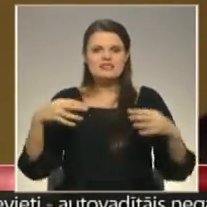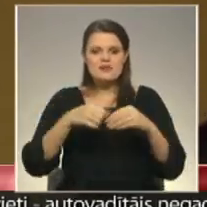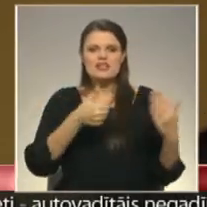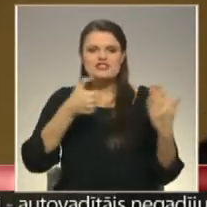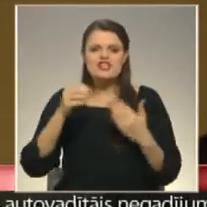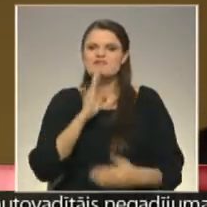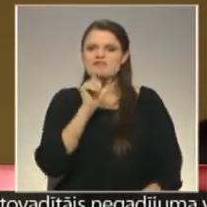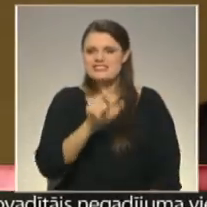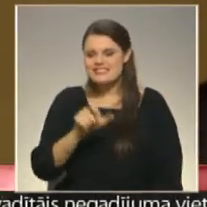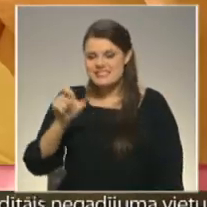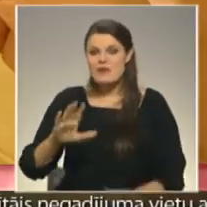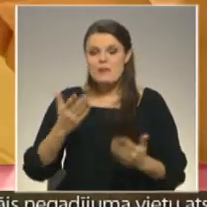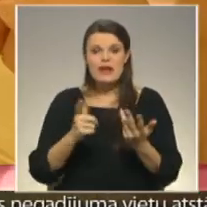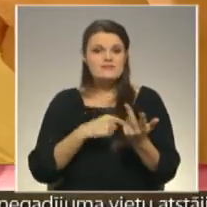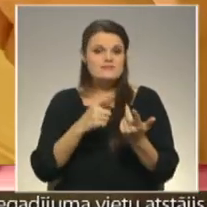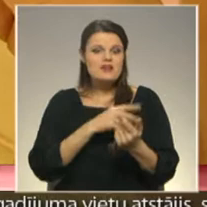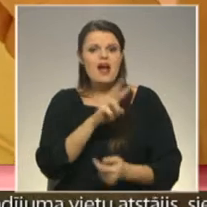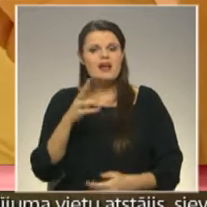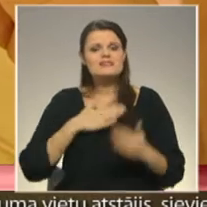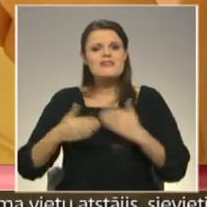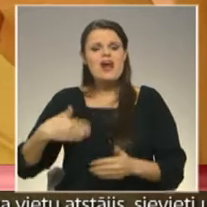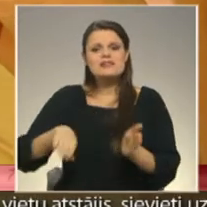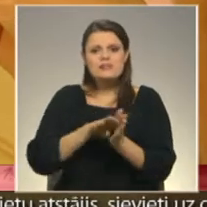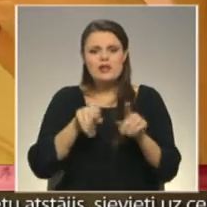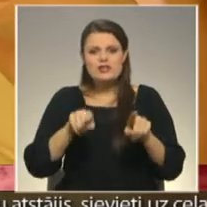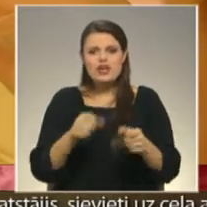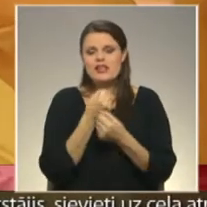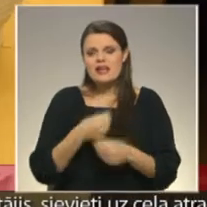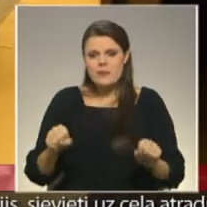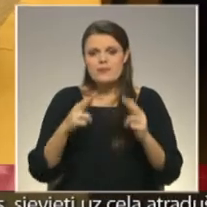600 sieviešu, taču to cilvēku skaits, kas gribētu piedalīties šādās